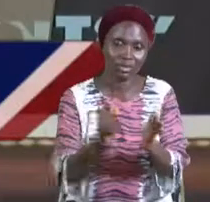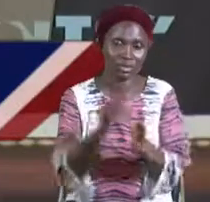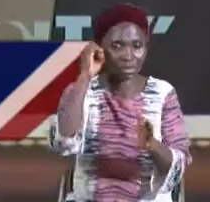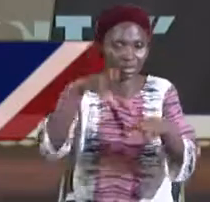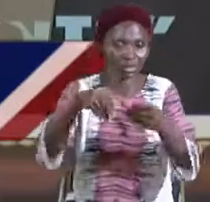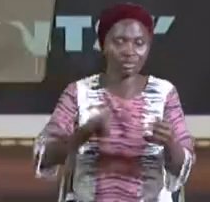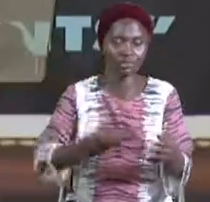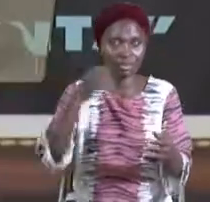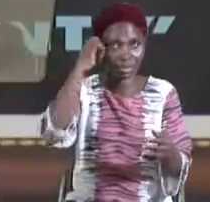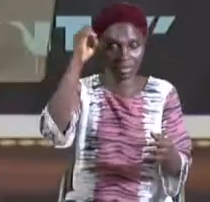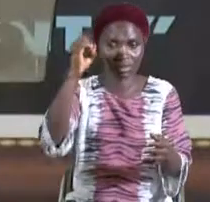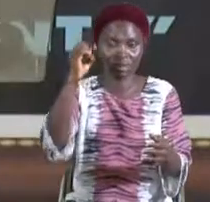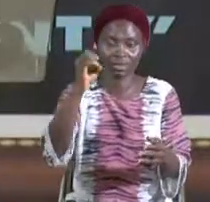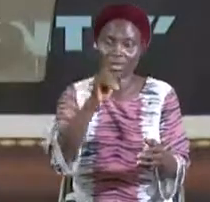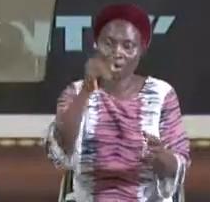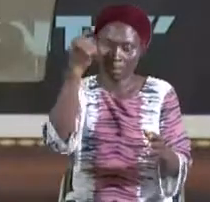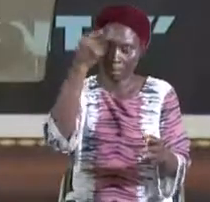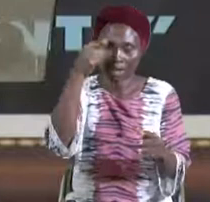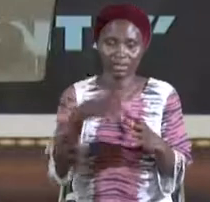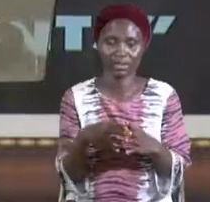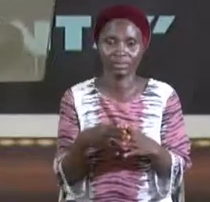sa pensée.